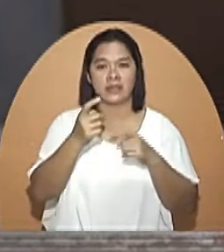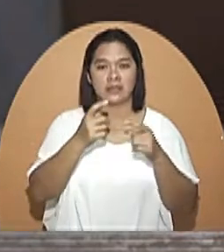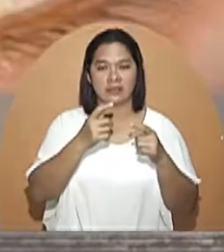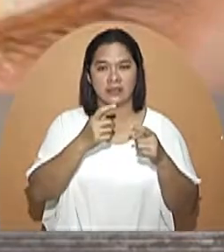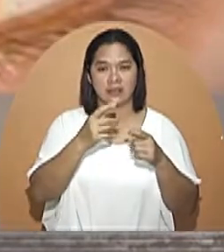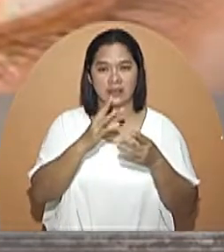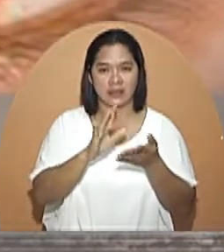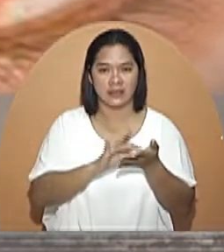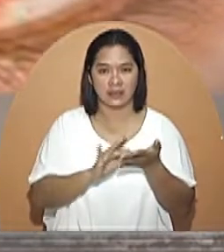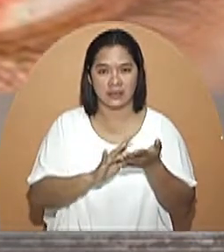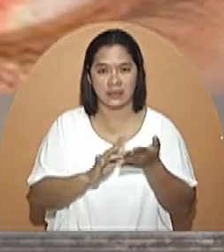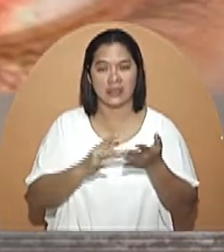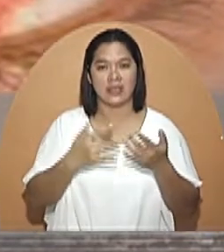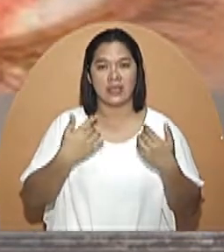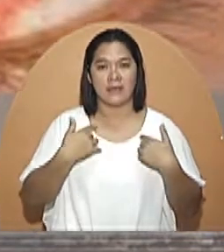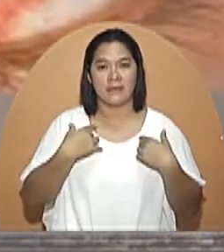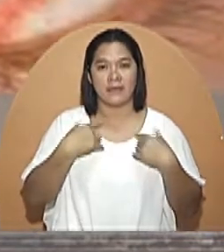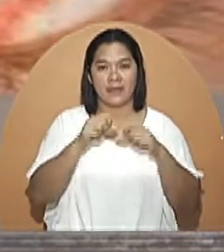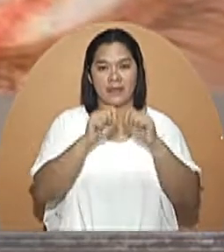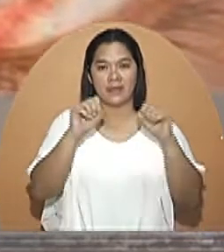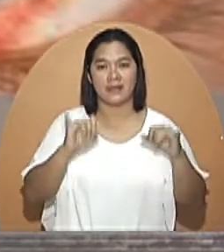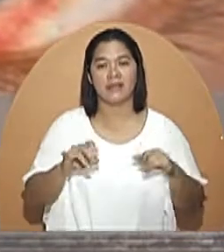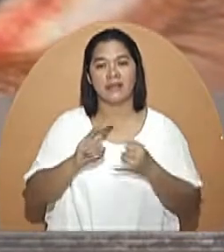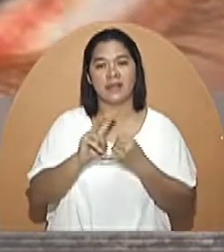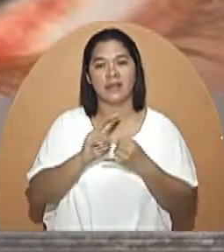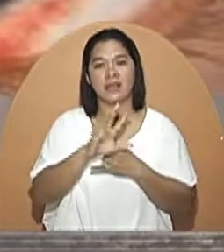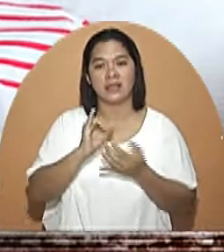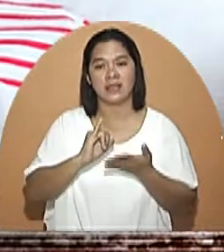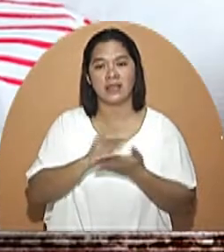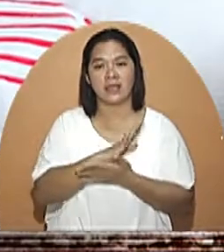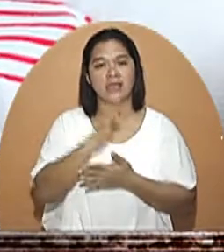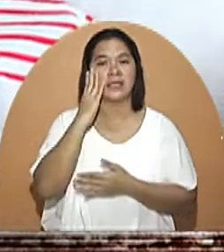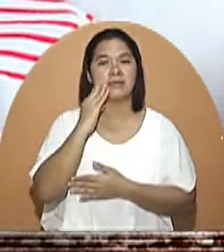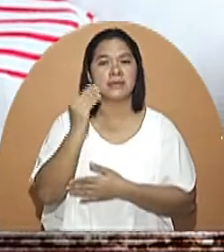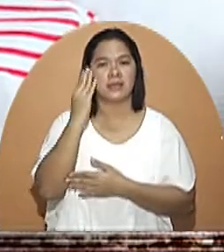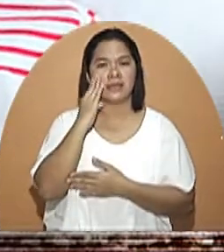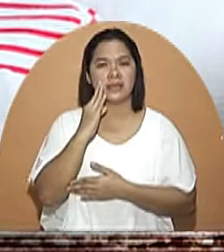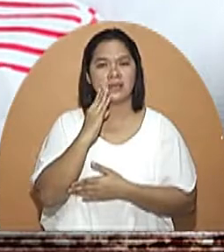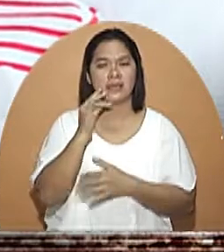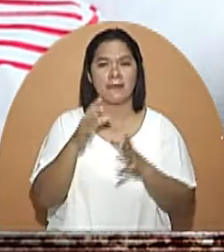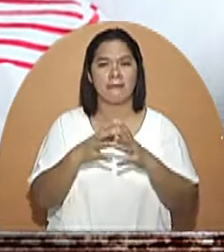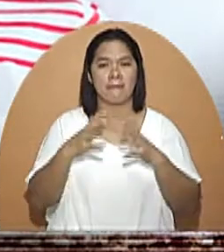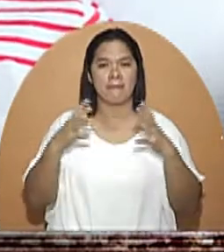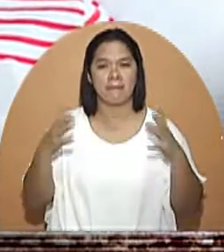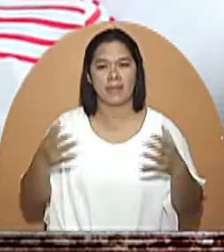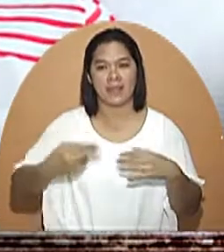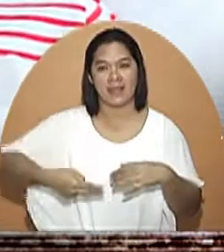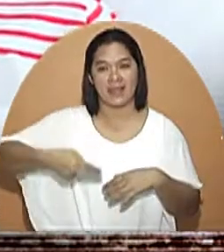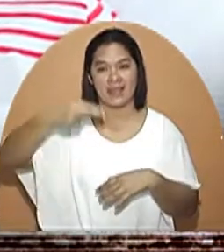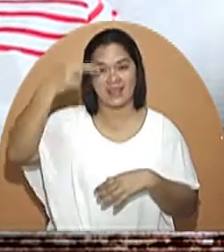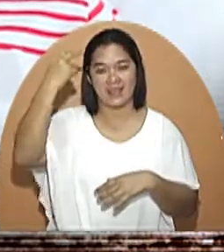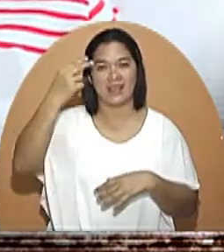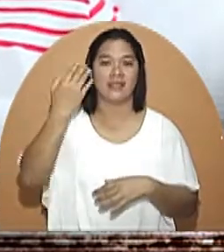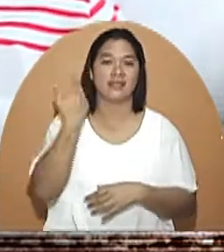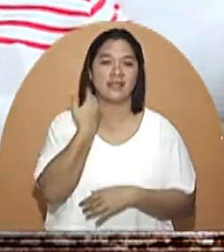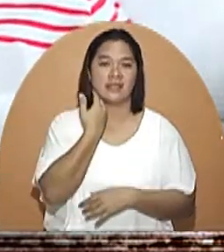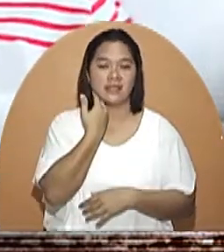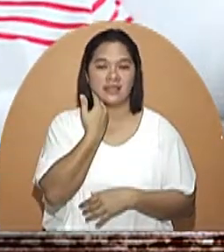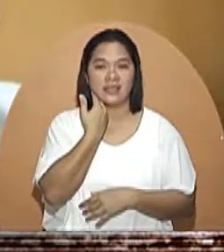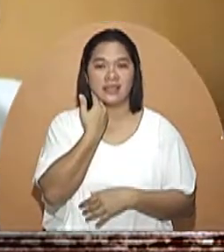nagamot. Ang tao mayroong systemic viral infection ay nakakaranas ng matindi at mataas na